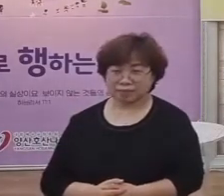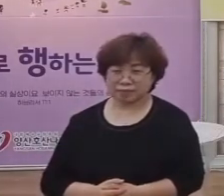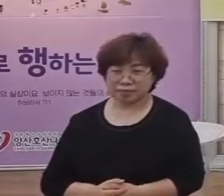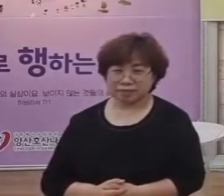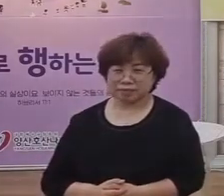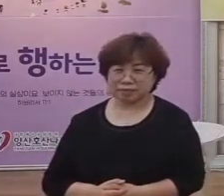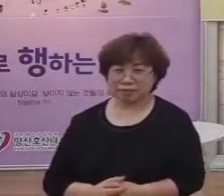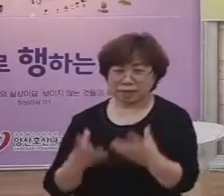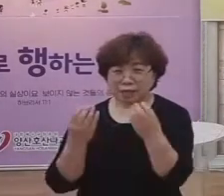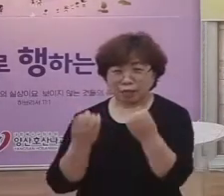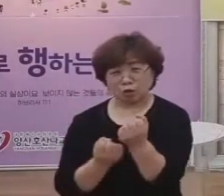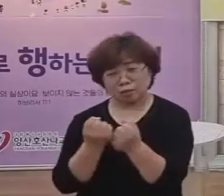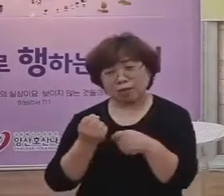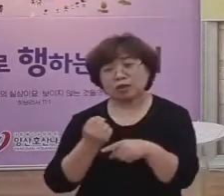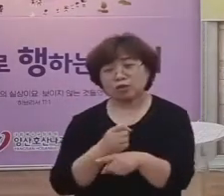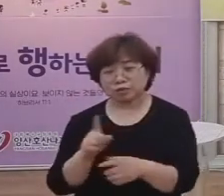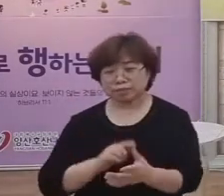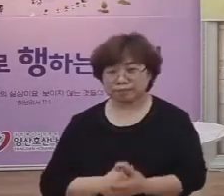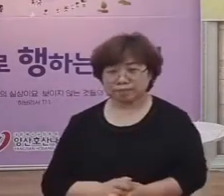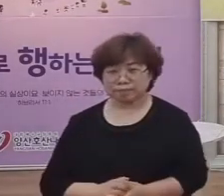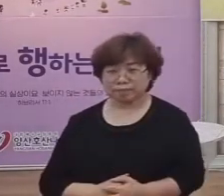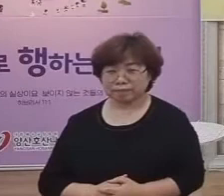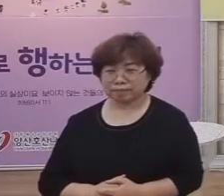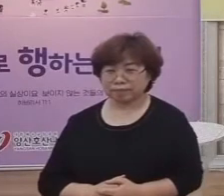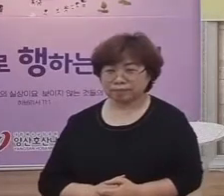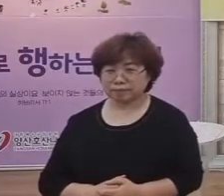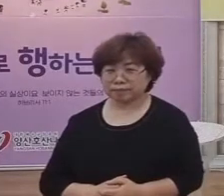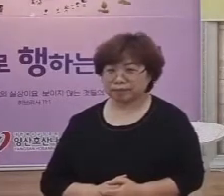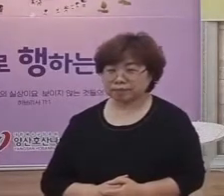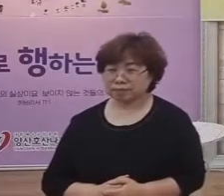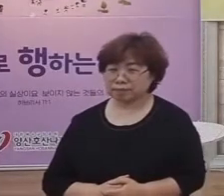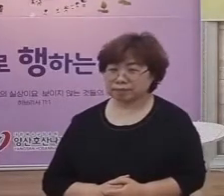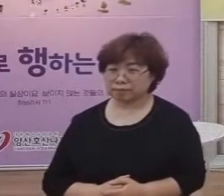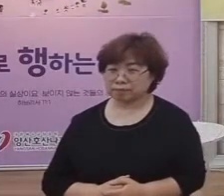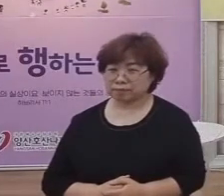한 거예요. 자, 한번 들어보세요. 그런데 마치